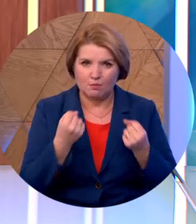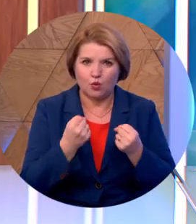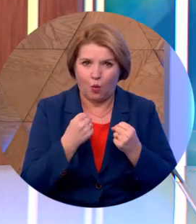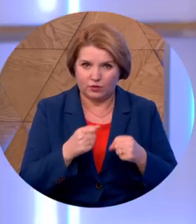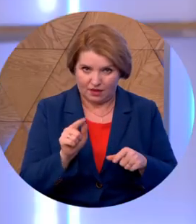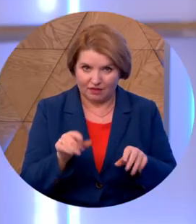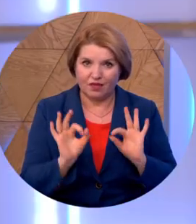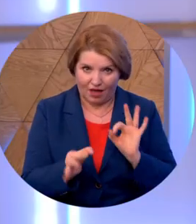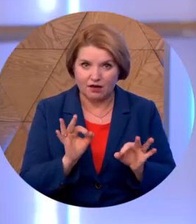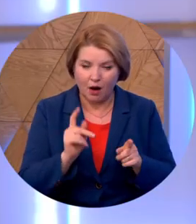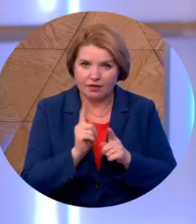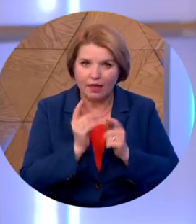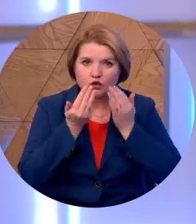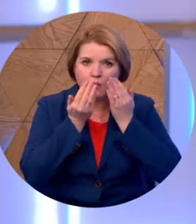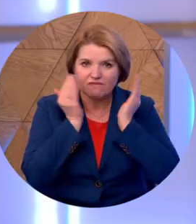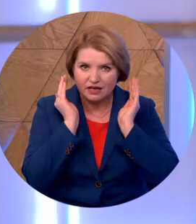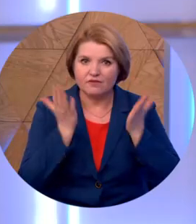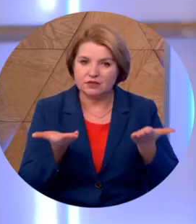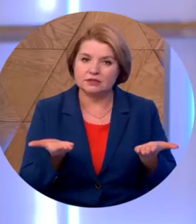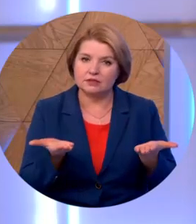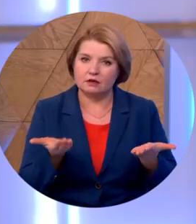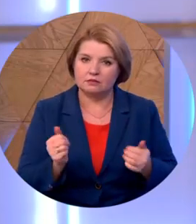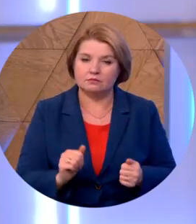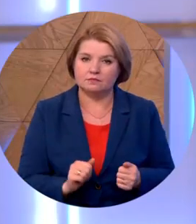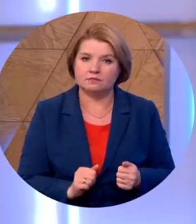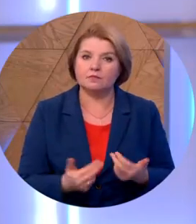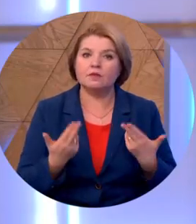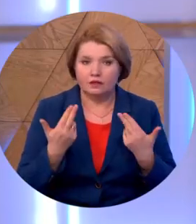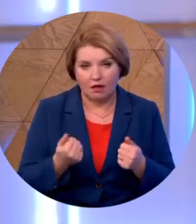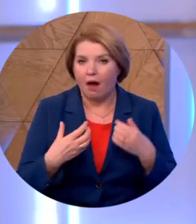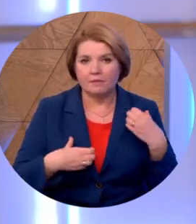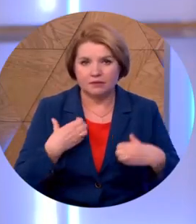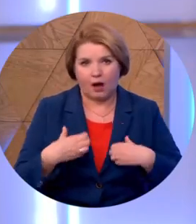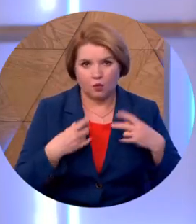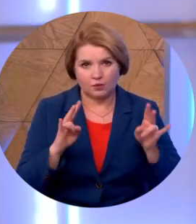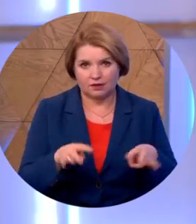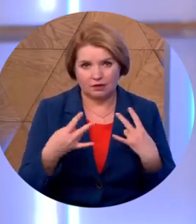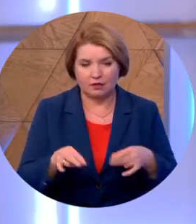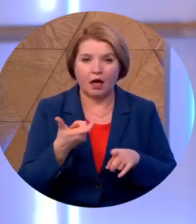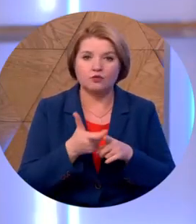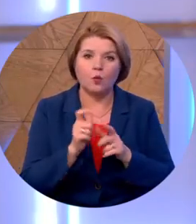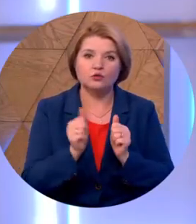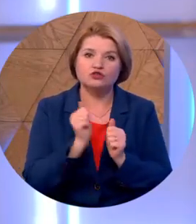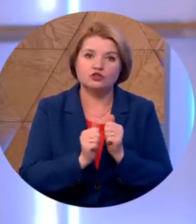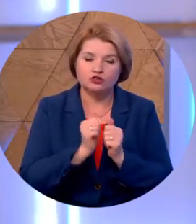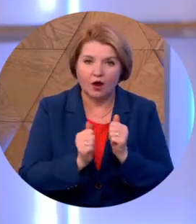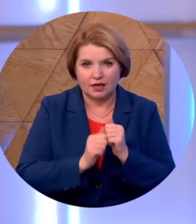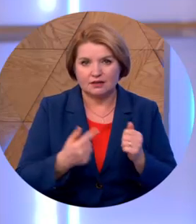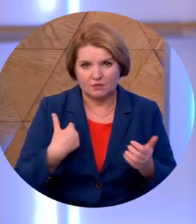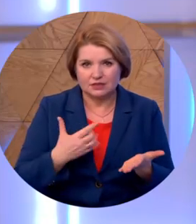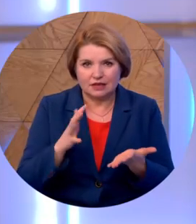как-то потом выровняться Спасибо Спасибо большое Да на самом деле беспокоиться не надо абсолютно очень часто к нам мы занимаемся